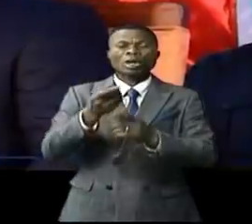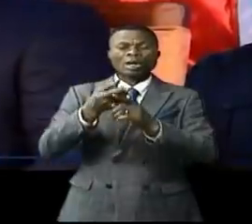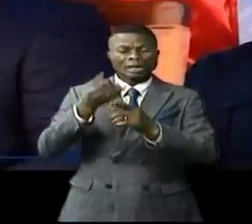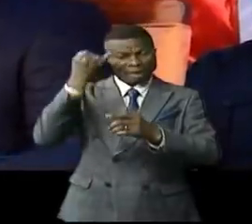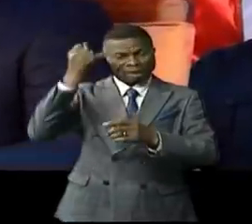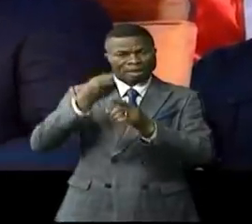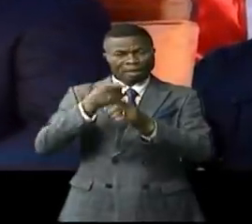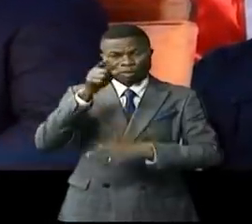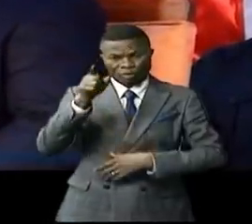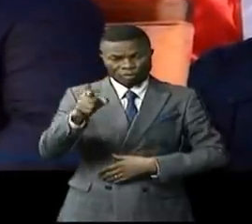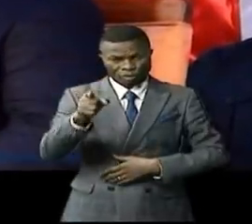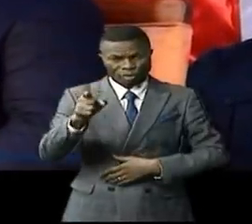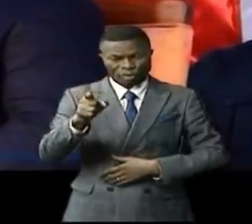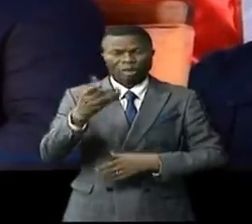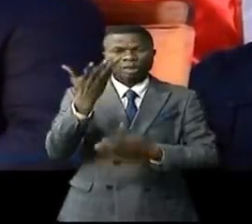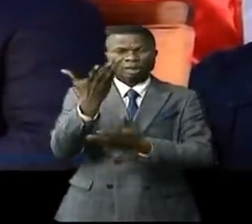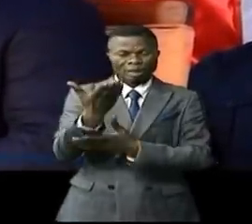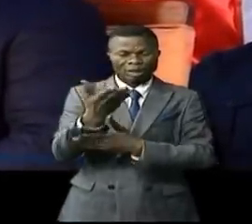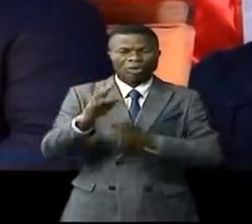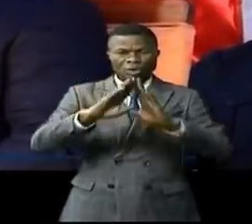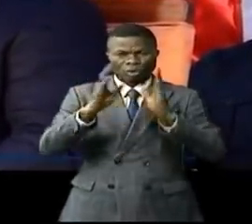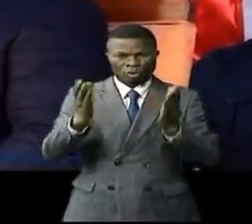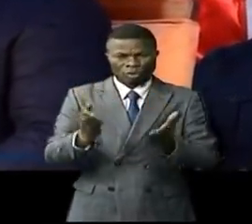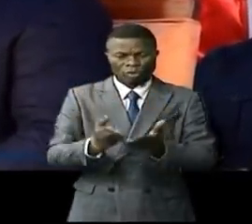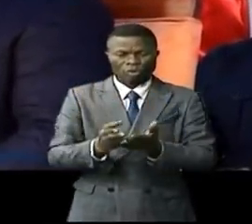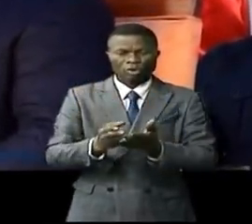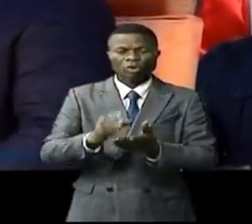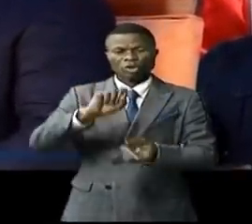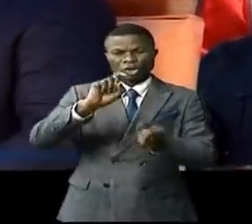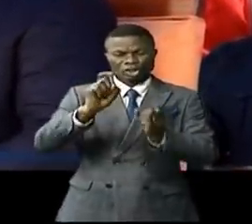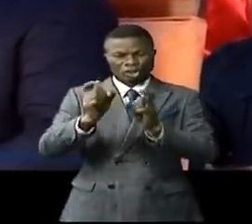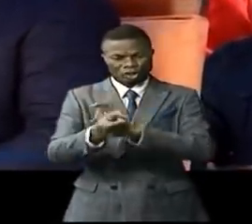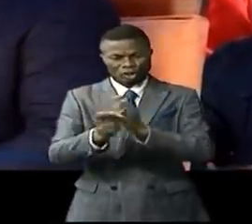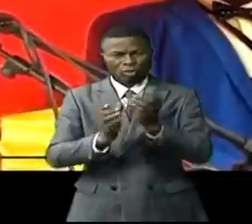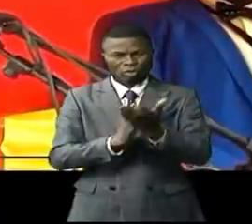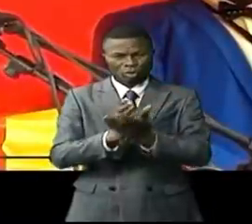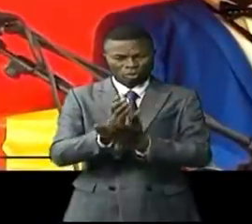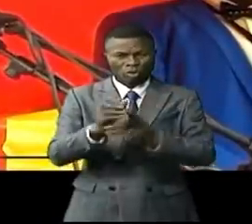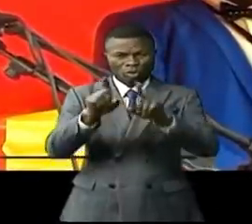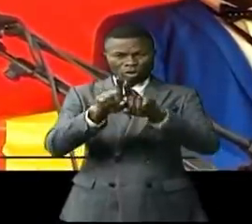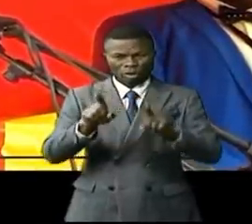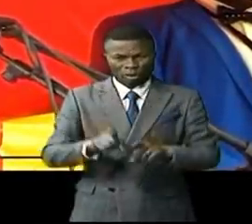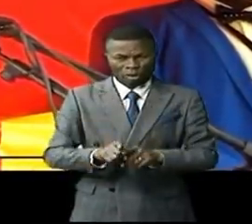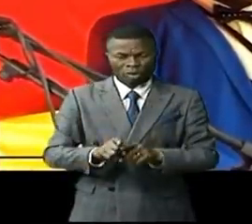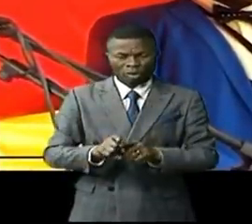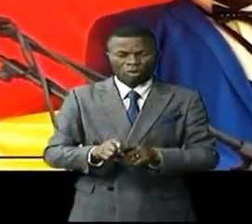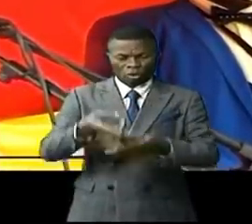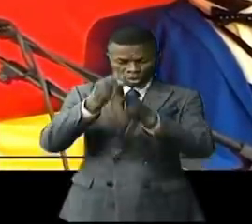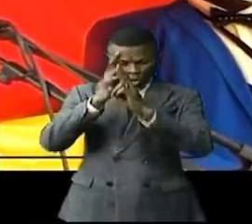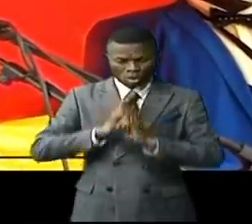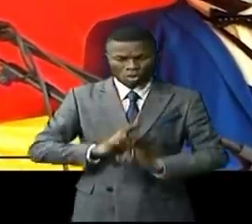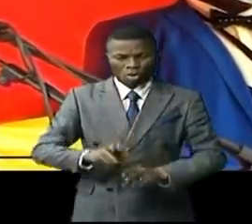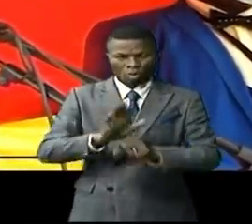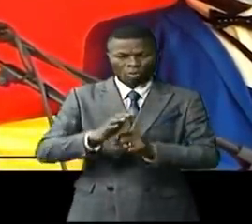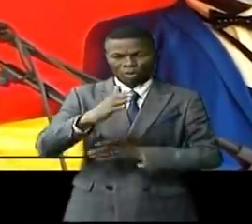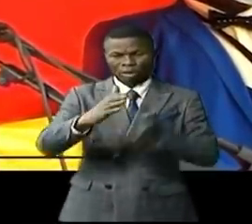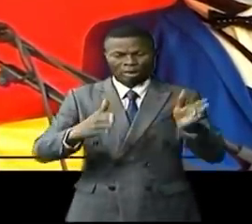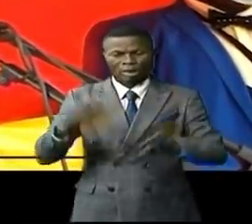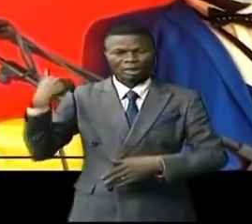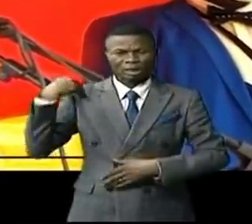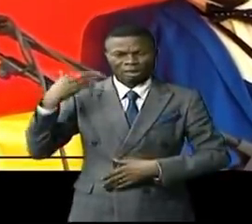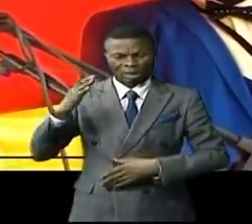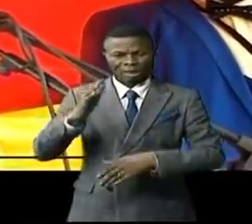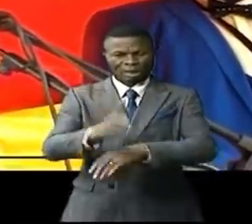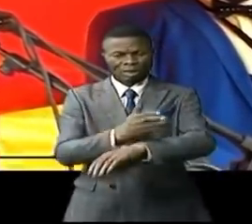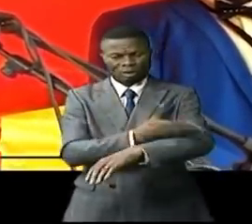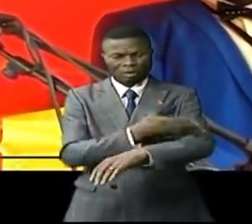et qui implique la régionalisation ainsi que la revitalisation de la fonction de l